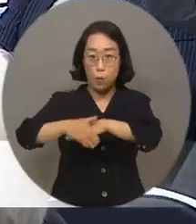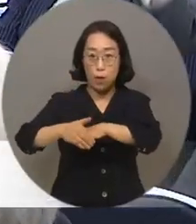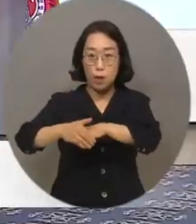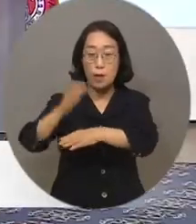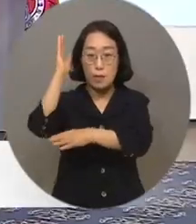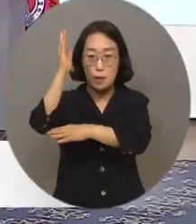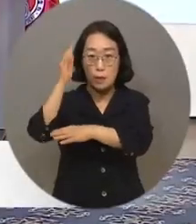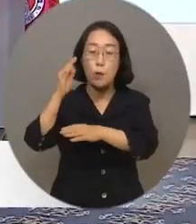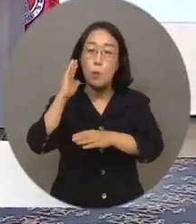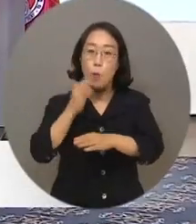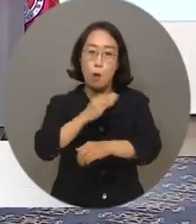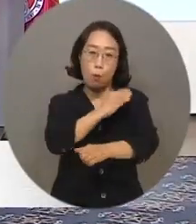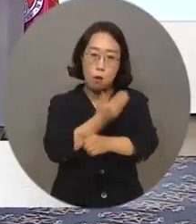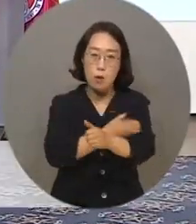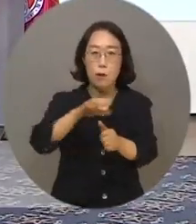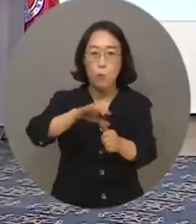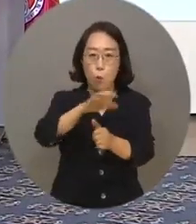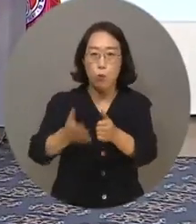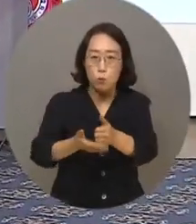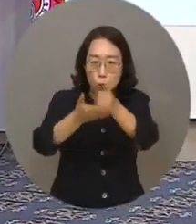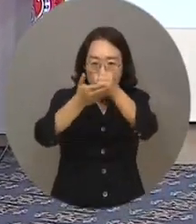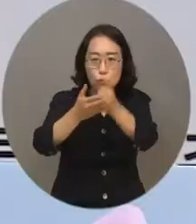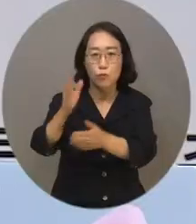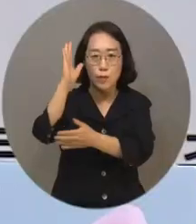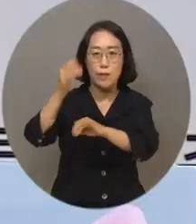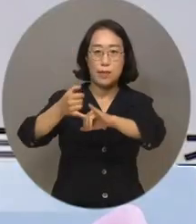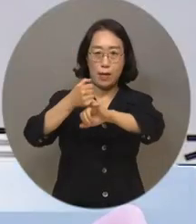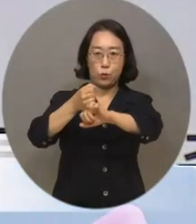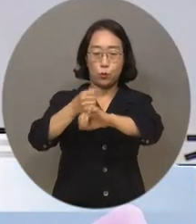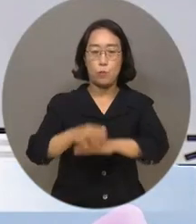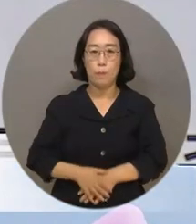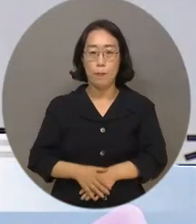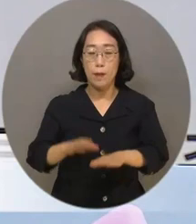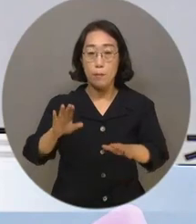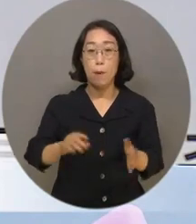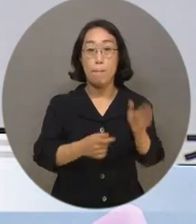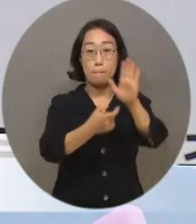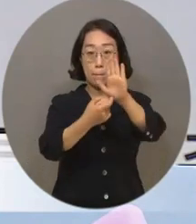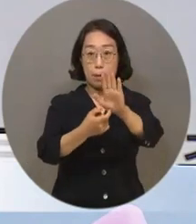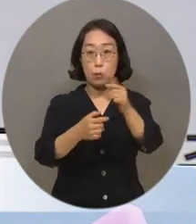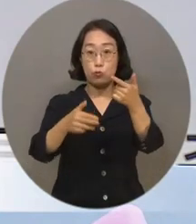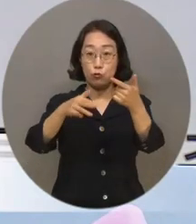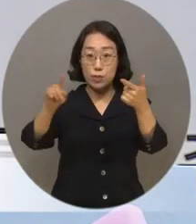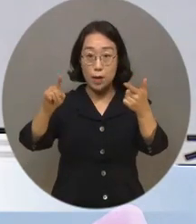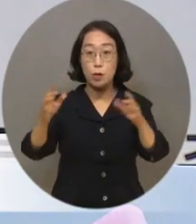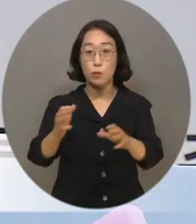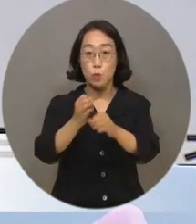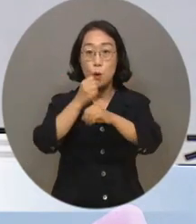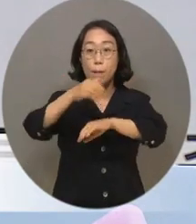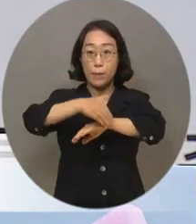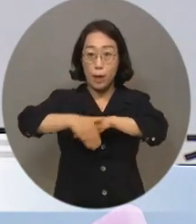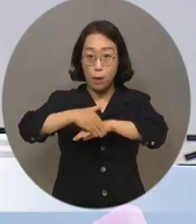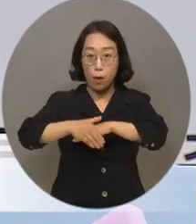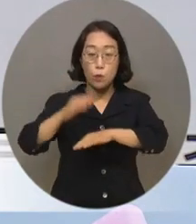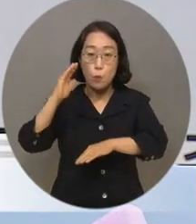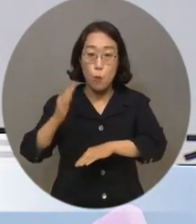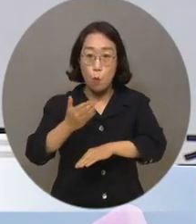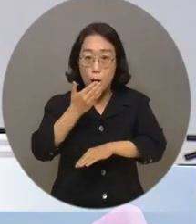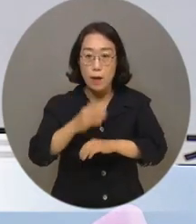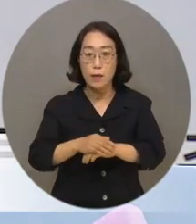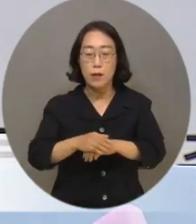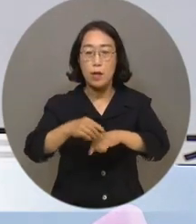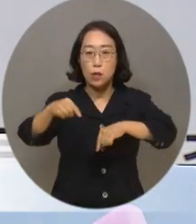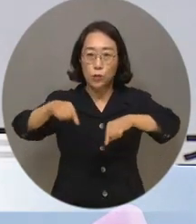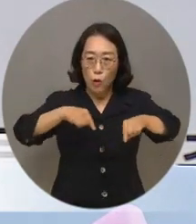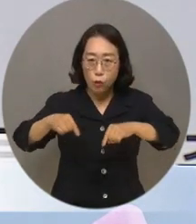언급하며 농아인의 권리 보장을 약속했습니다. 이번에 발표한 6차 종합계획에는 농아인을 위한